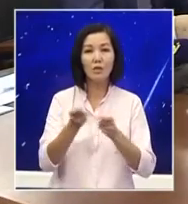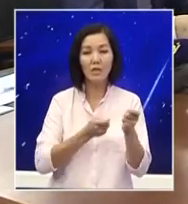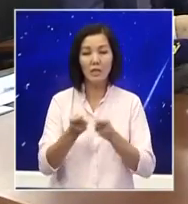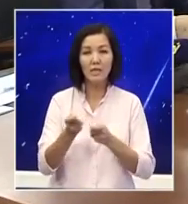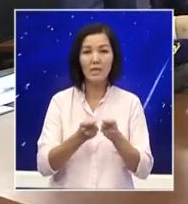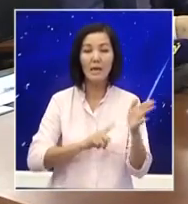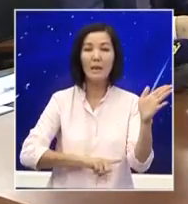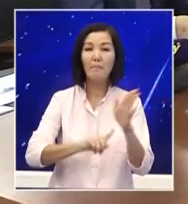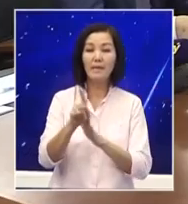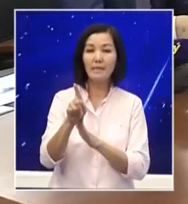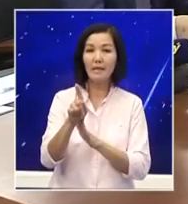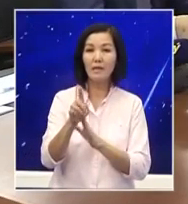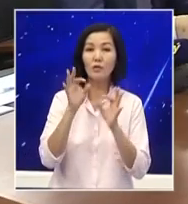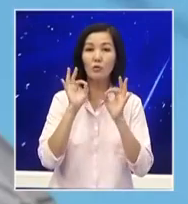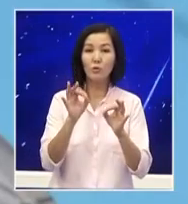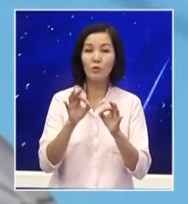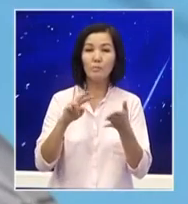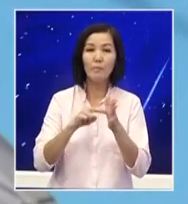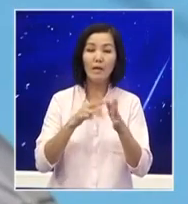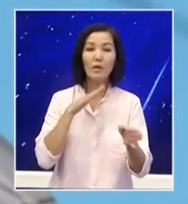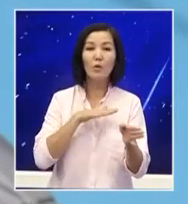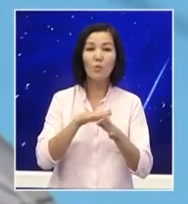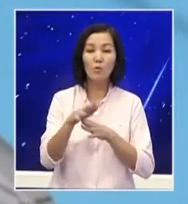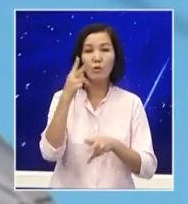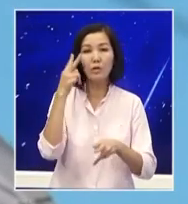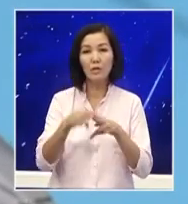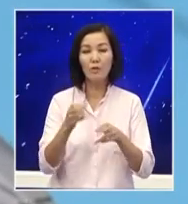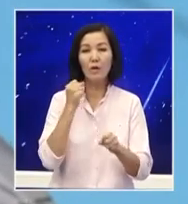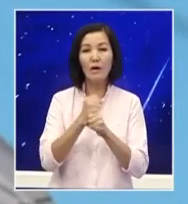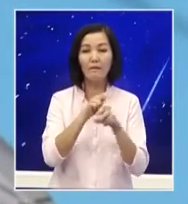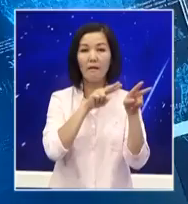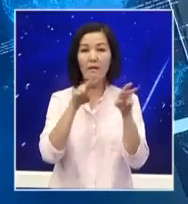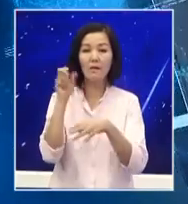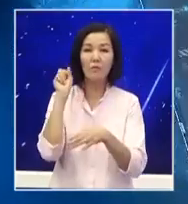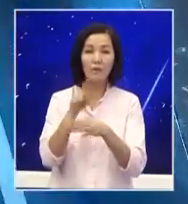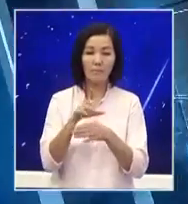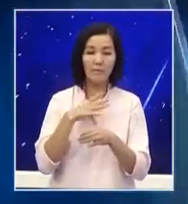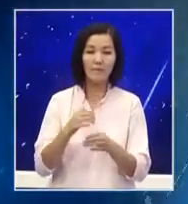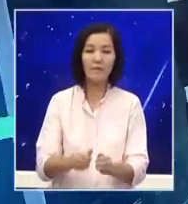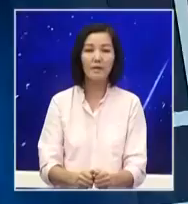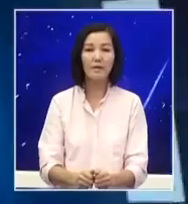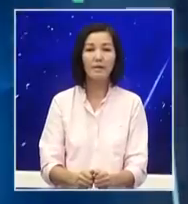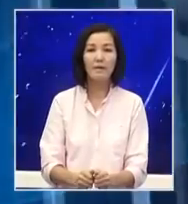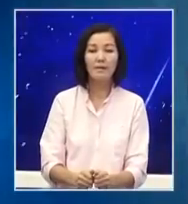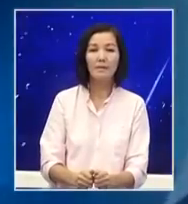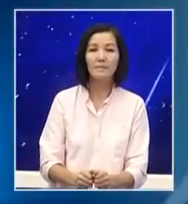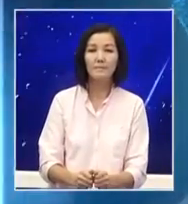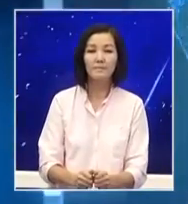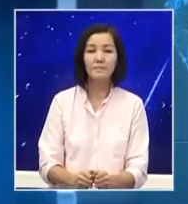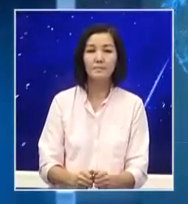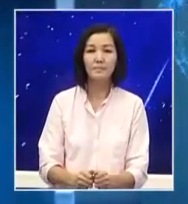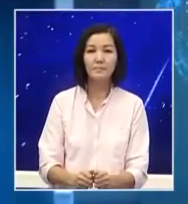басталған жұмыстардың межелі уақытта сапалы аяқталуын қатаң қадағалауды тапсырды. Меруерт Қыдырбайқызы, Абзал Нүсіп,